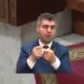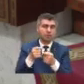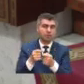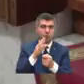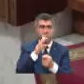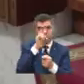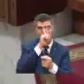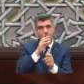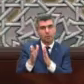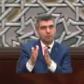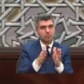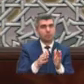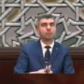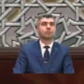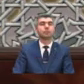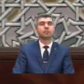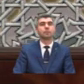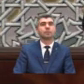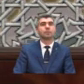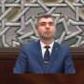الرئيس. تعقيب السيد النائب.